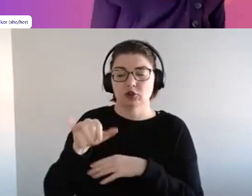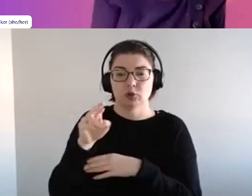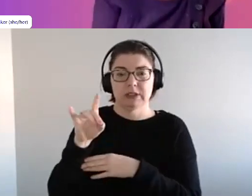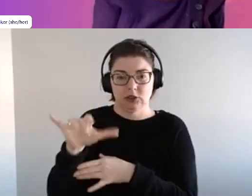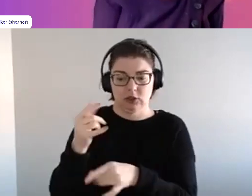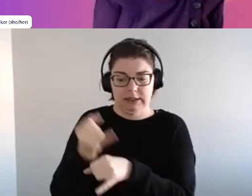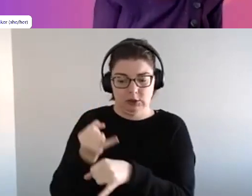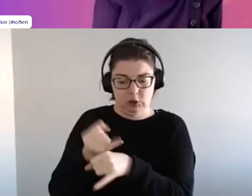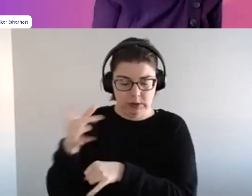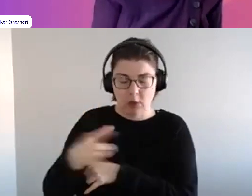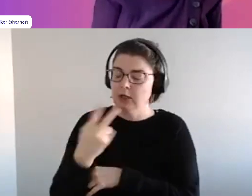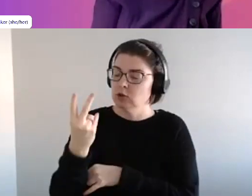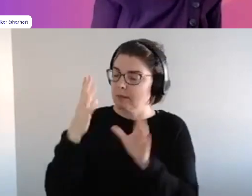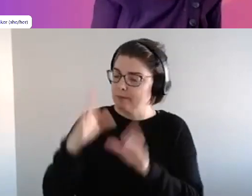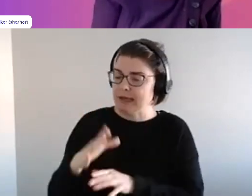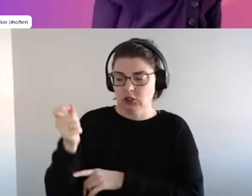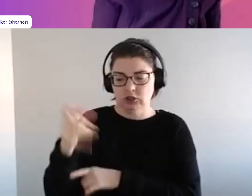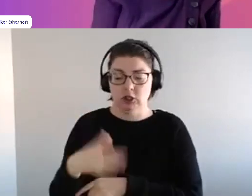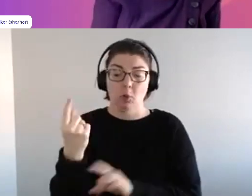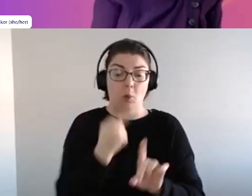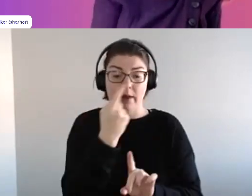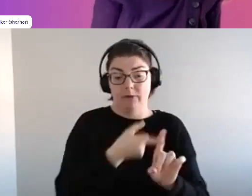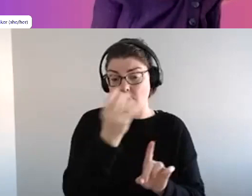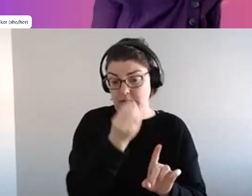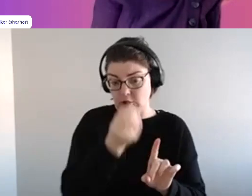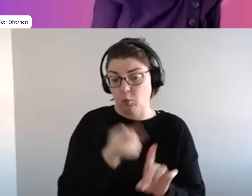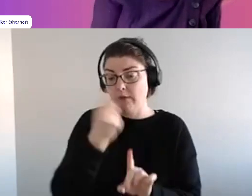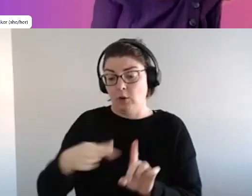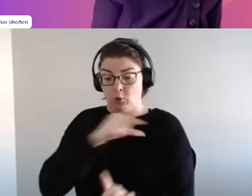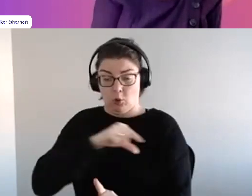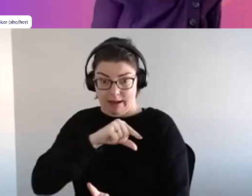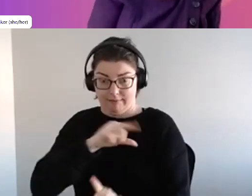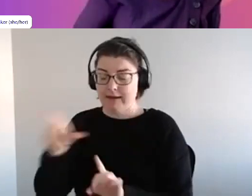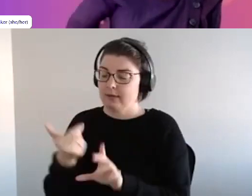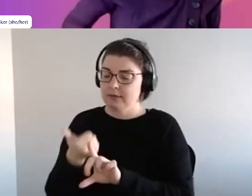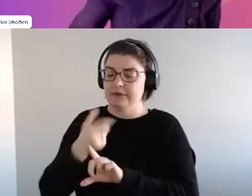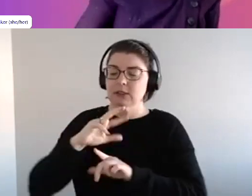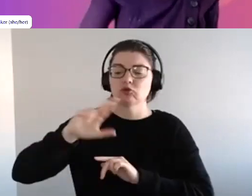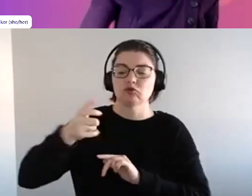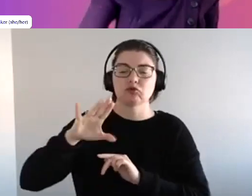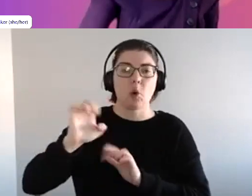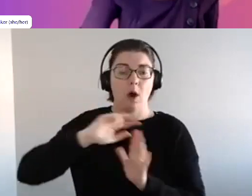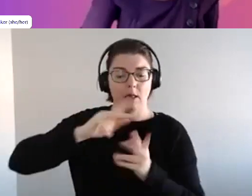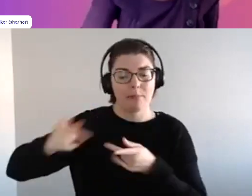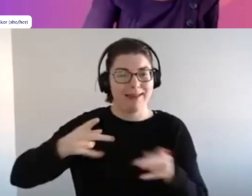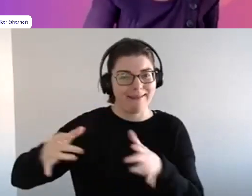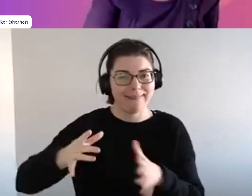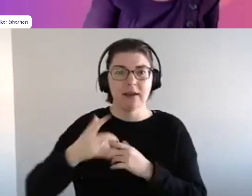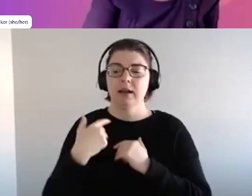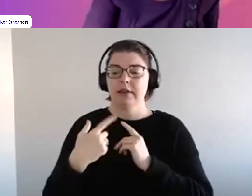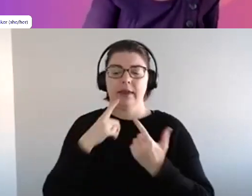et nous avions deux juges un Ontario du Québec qui ont fait un jeu de rôle